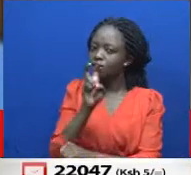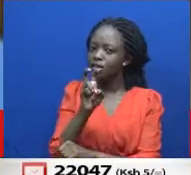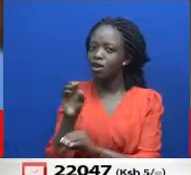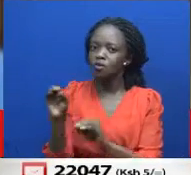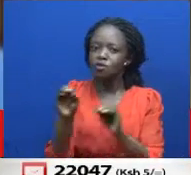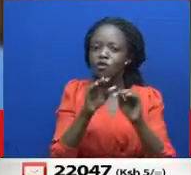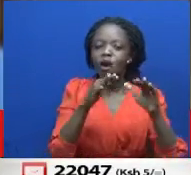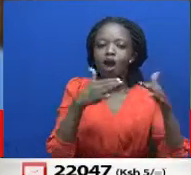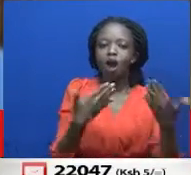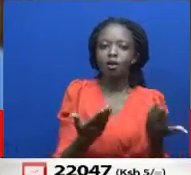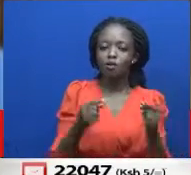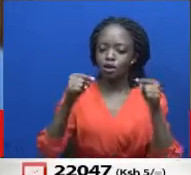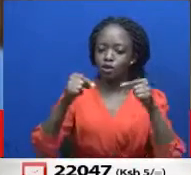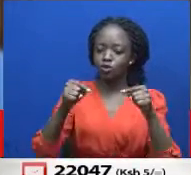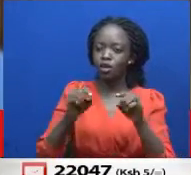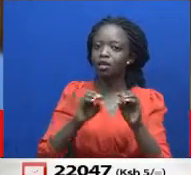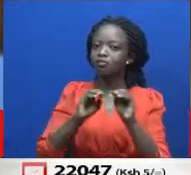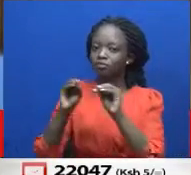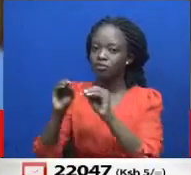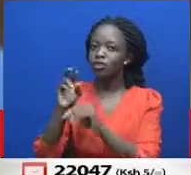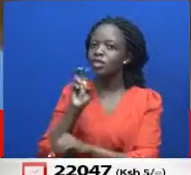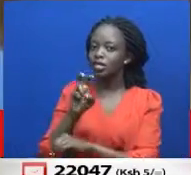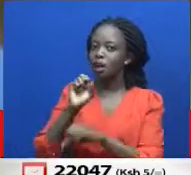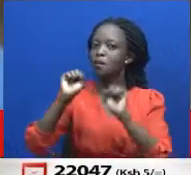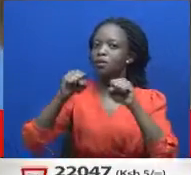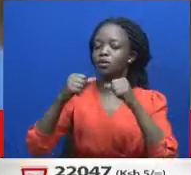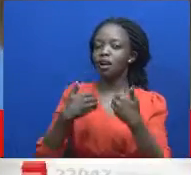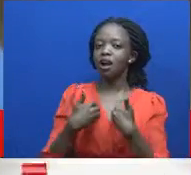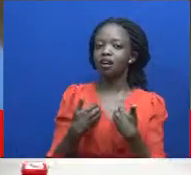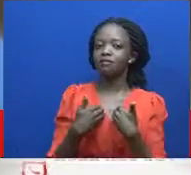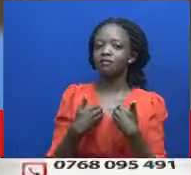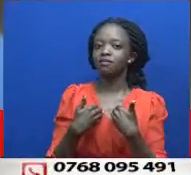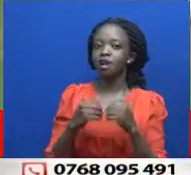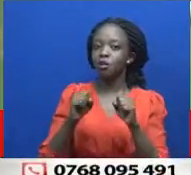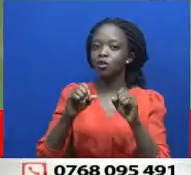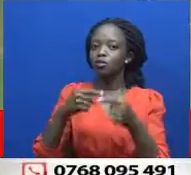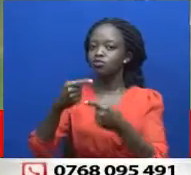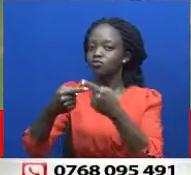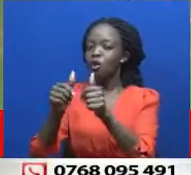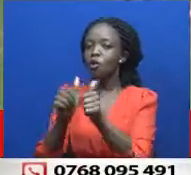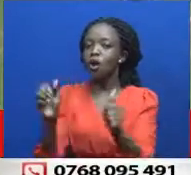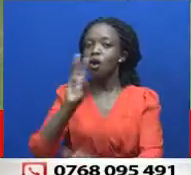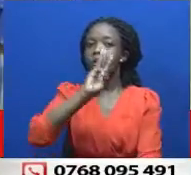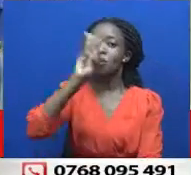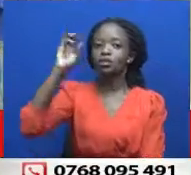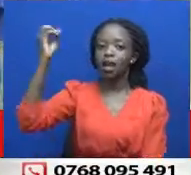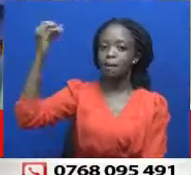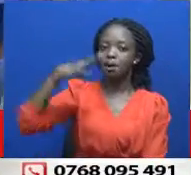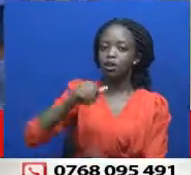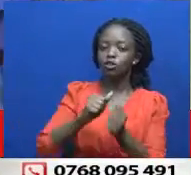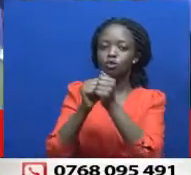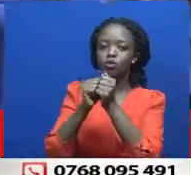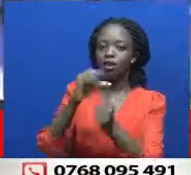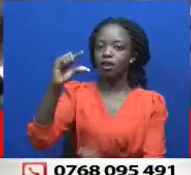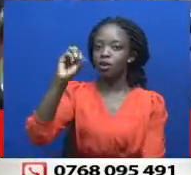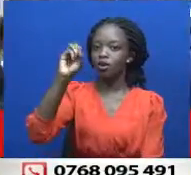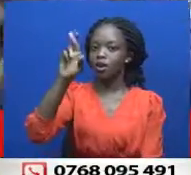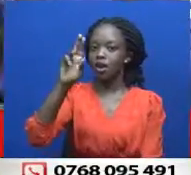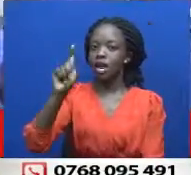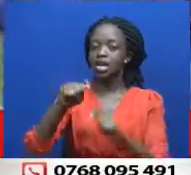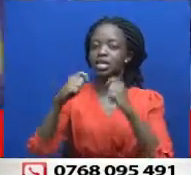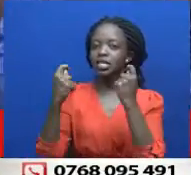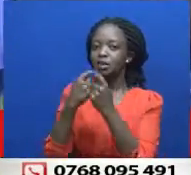vipi, na leo tumetoka tukionyesha kwamba tuna uwezo na tulikuwa na uwezo wa kuenda. Western Stima pamoja na Gor Mahia ndizo timu za pekee